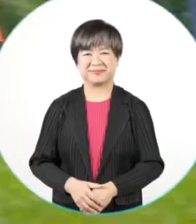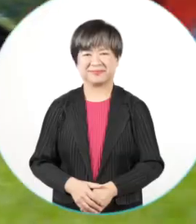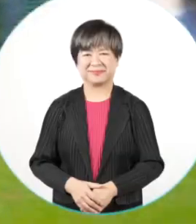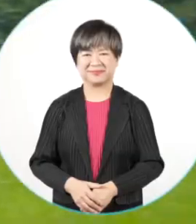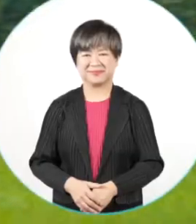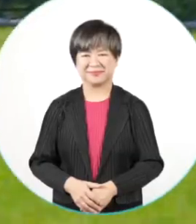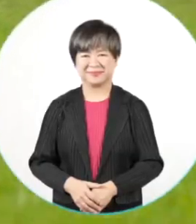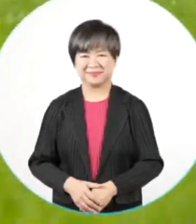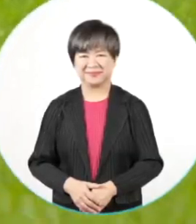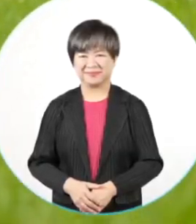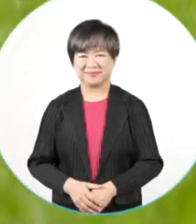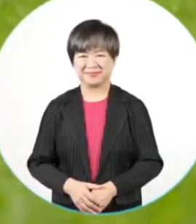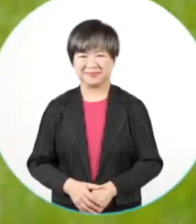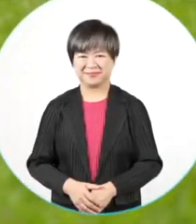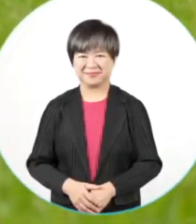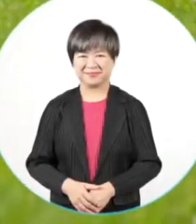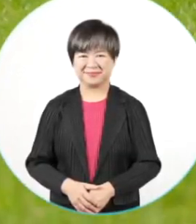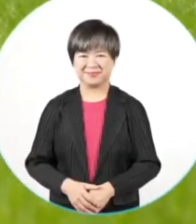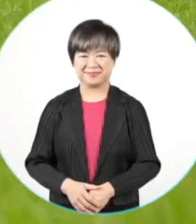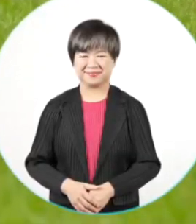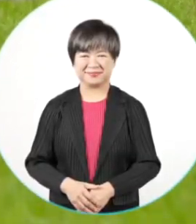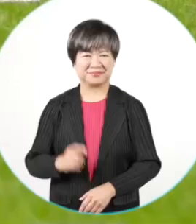ball。